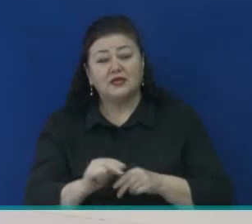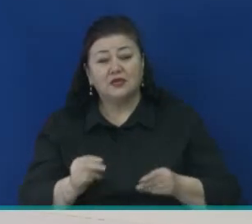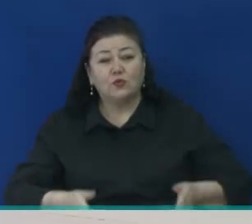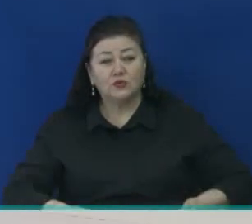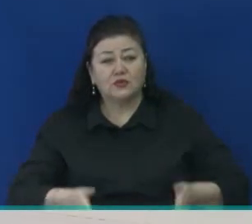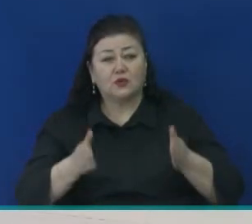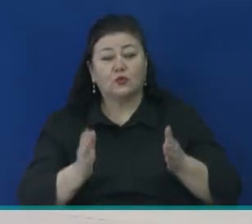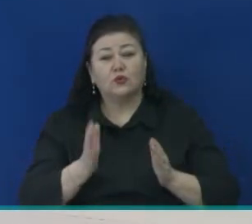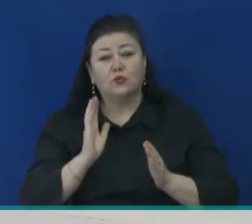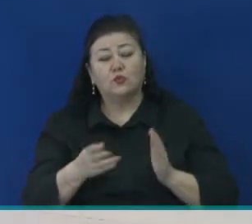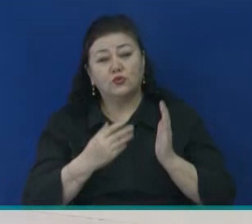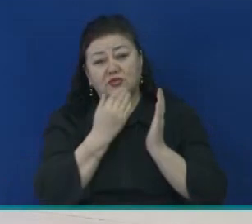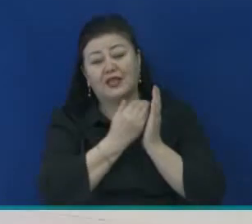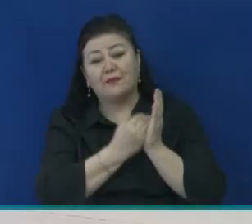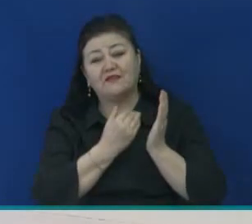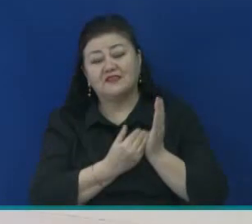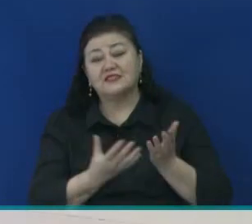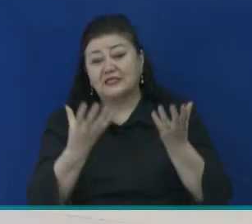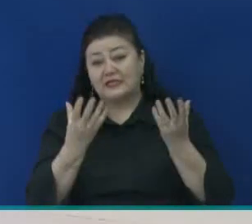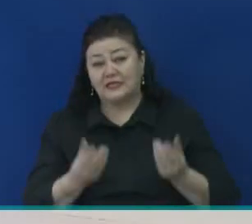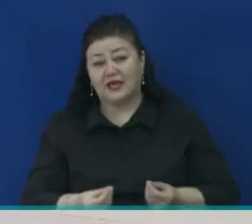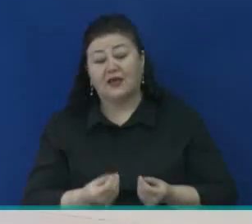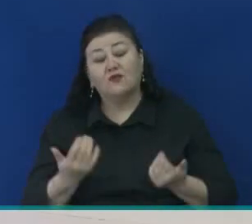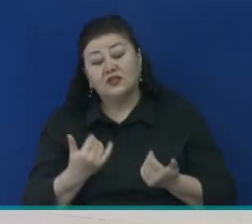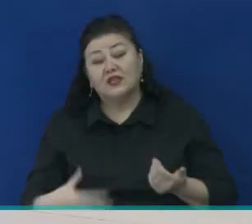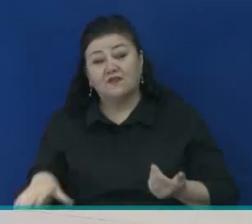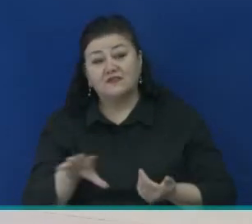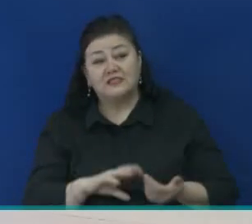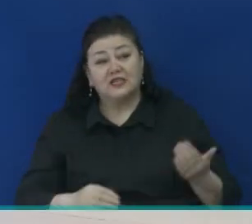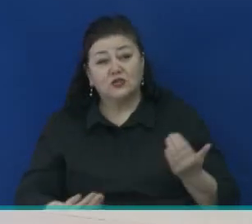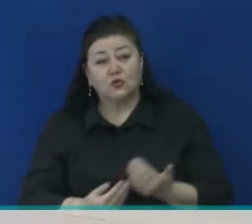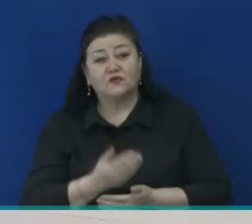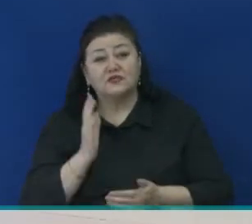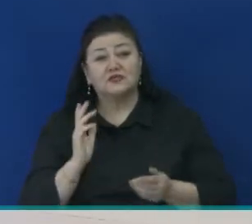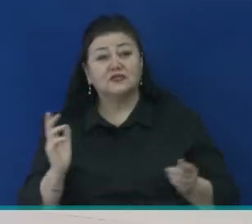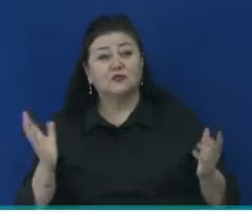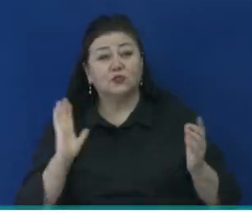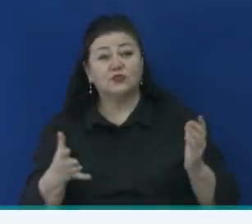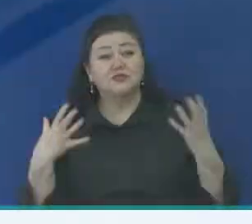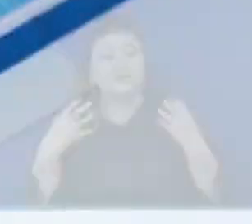Ал бүгінге келіп түскен ақпараттар легі осы. Аман сау болыңыздар.